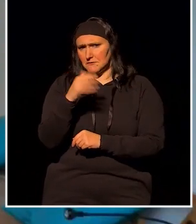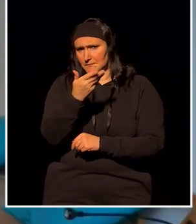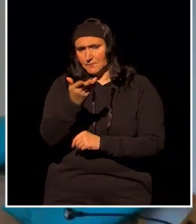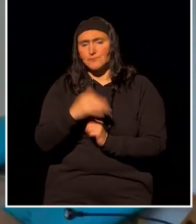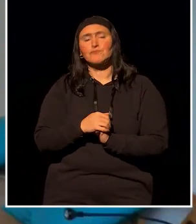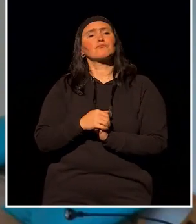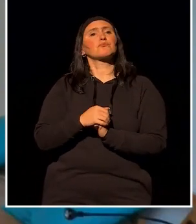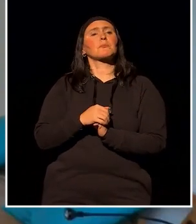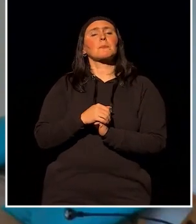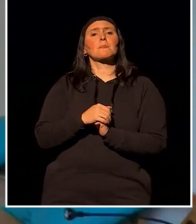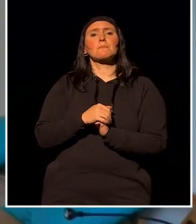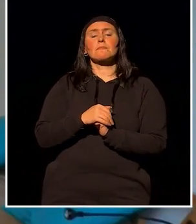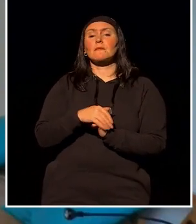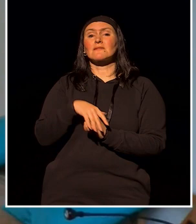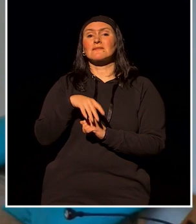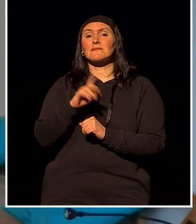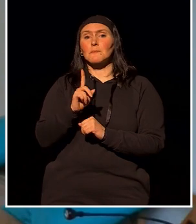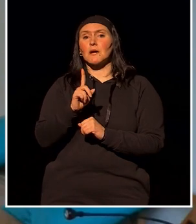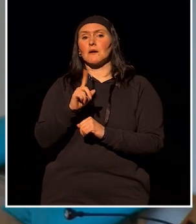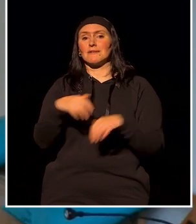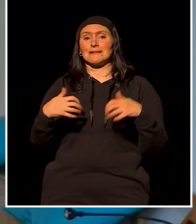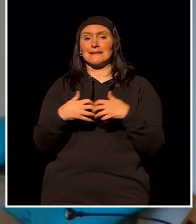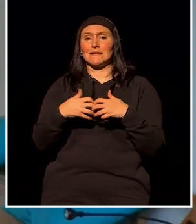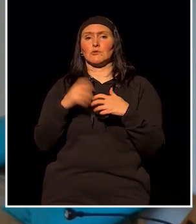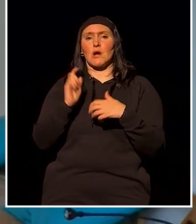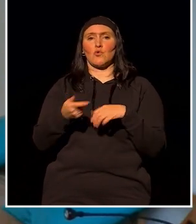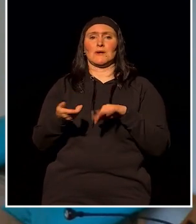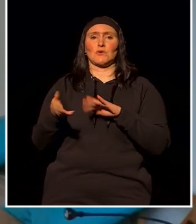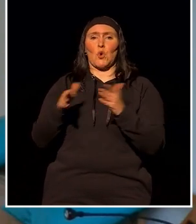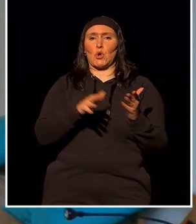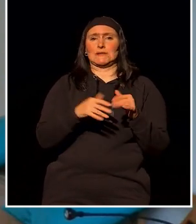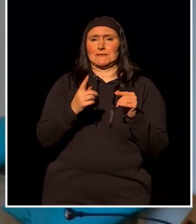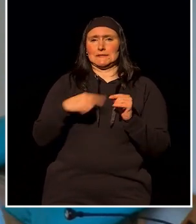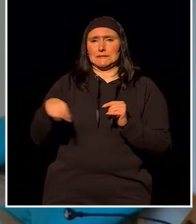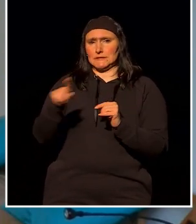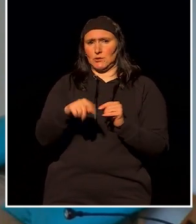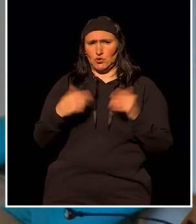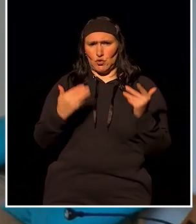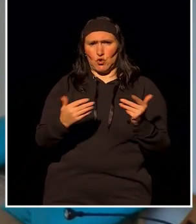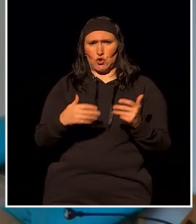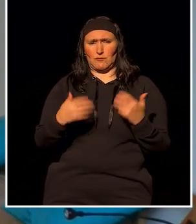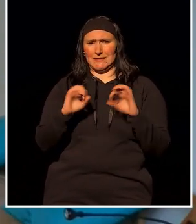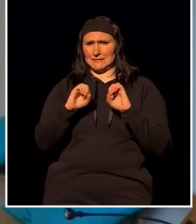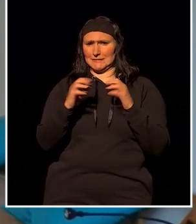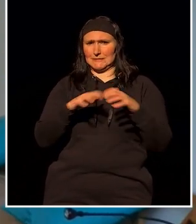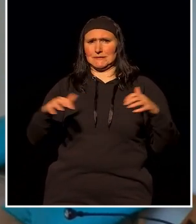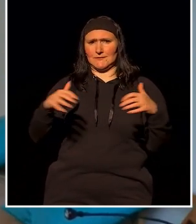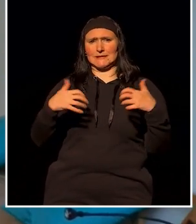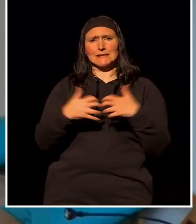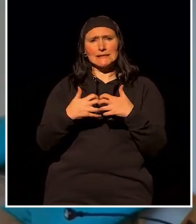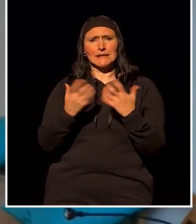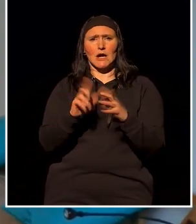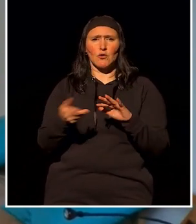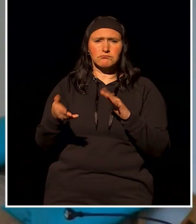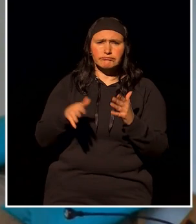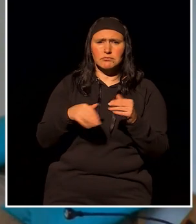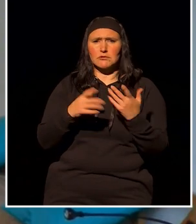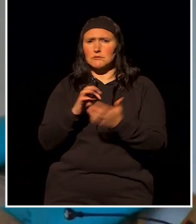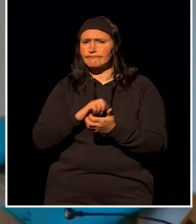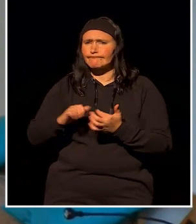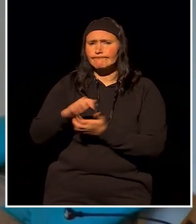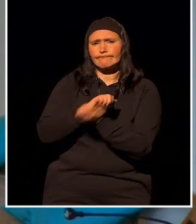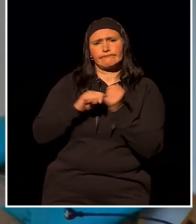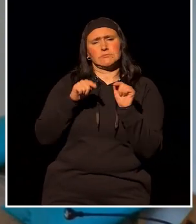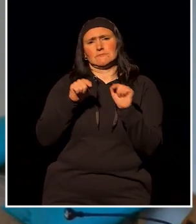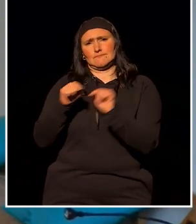der gewaltsame Tod und die Gräuel, die rund sozusagen um die Kriege sich ereignen. Und wir sind jetzt in einer auch insofern